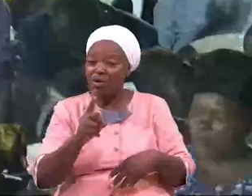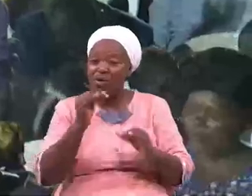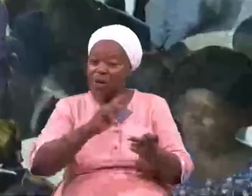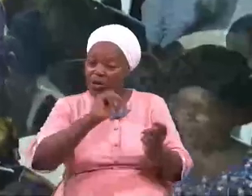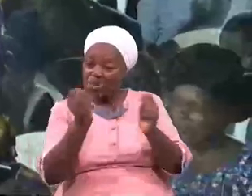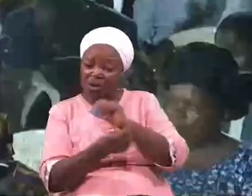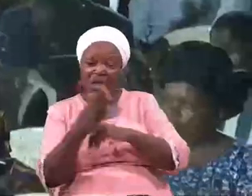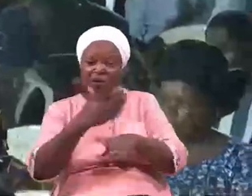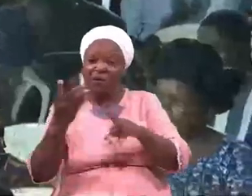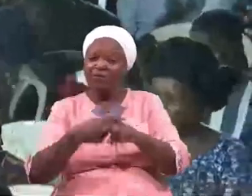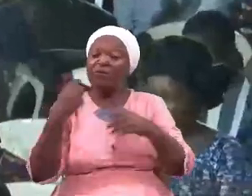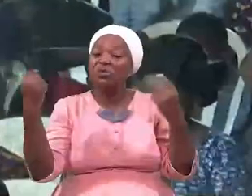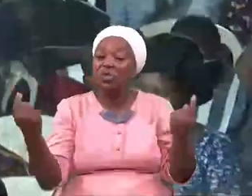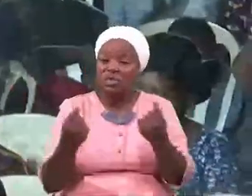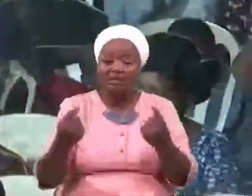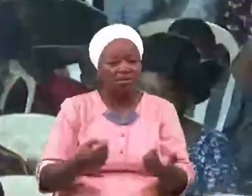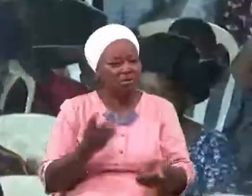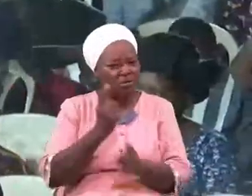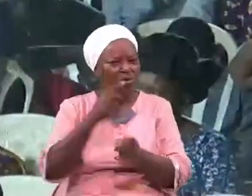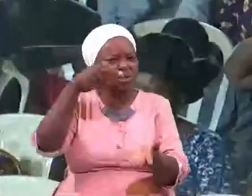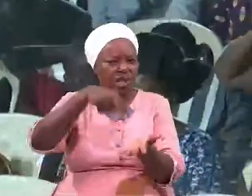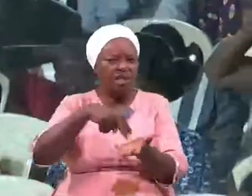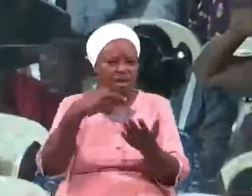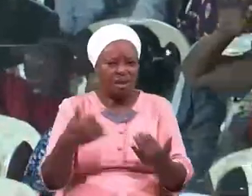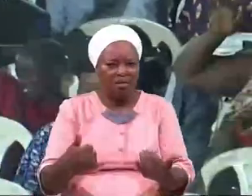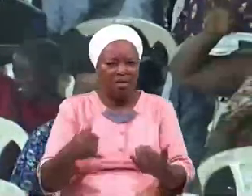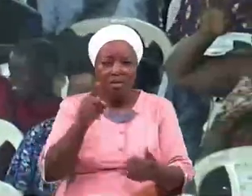Vous vous détournez de vos péchés, levez-vous maintenant.